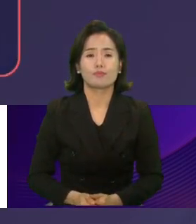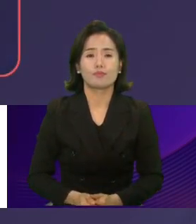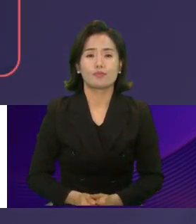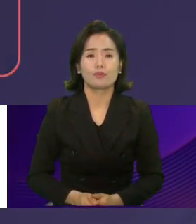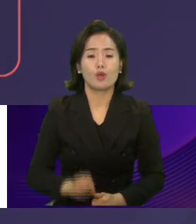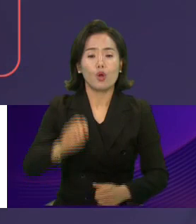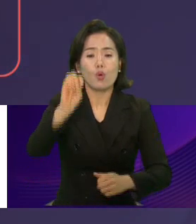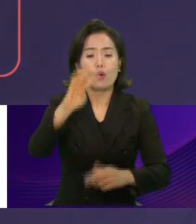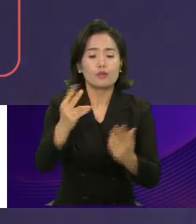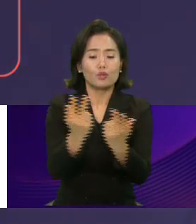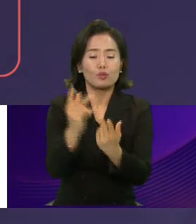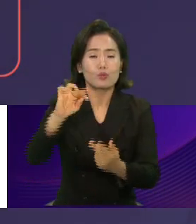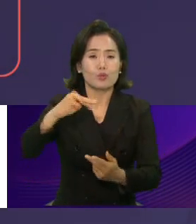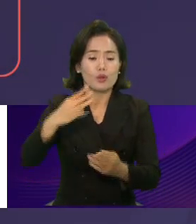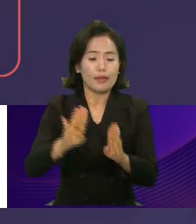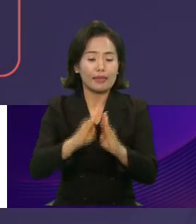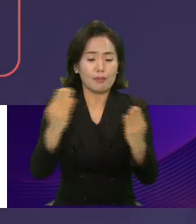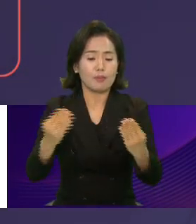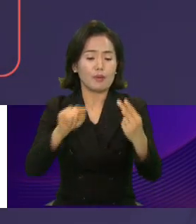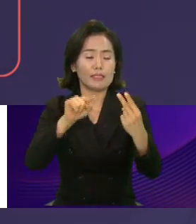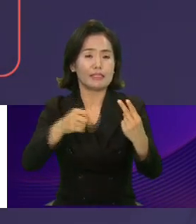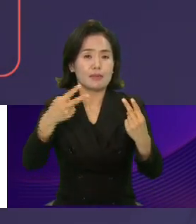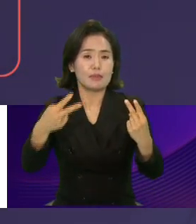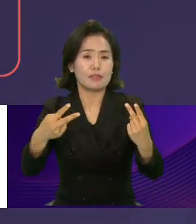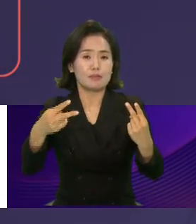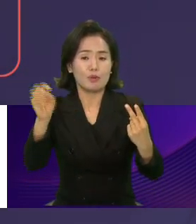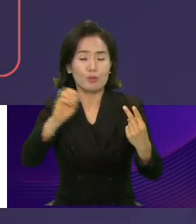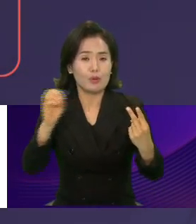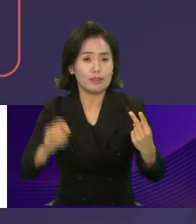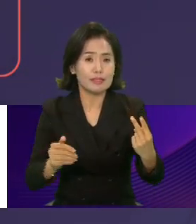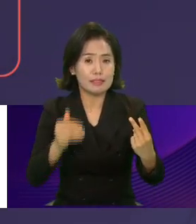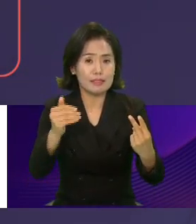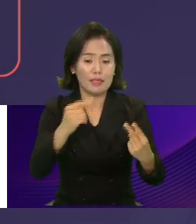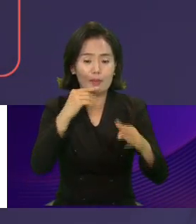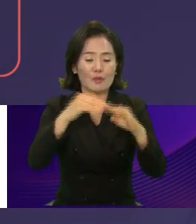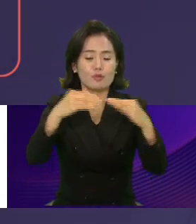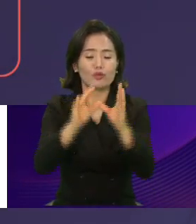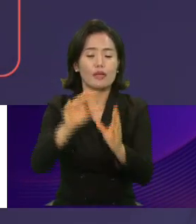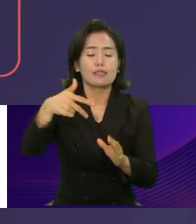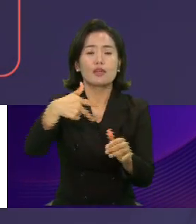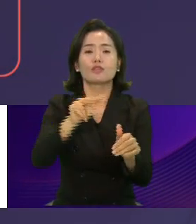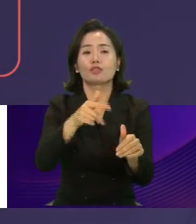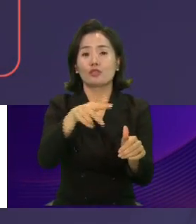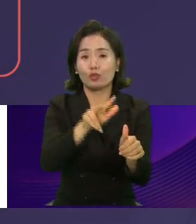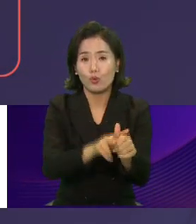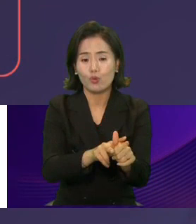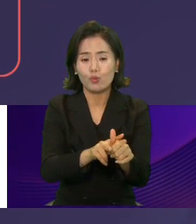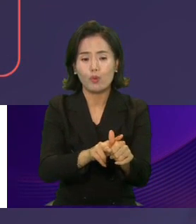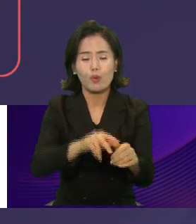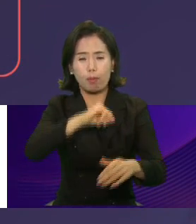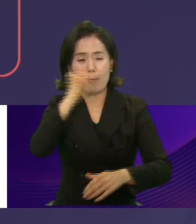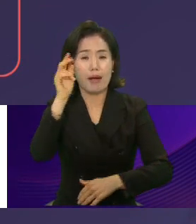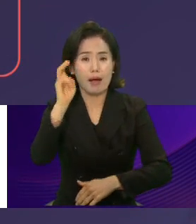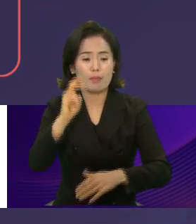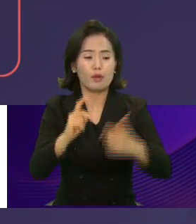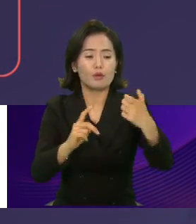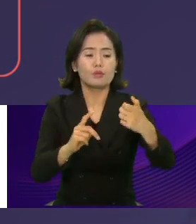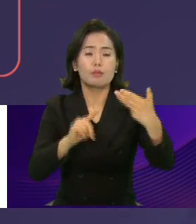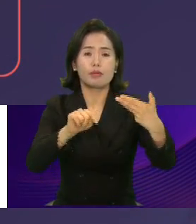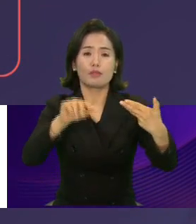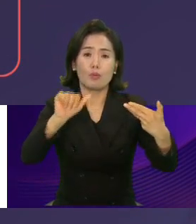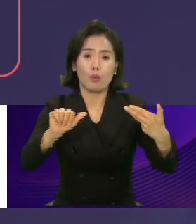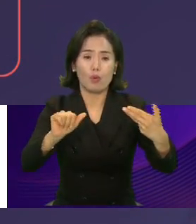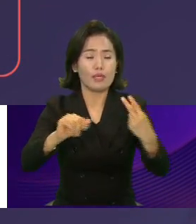이어서 광주 북구 을입니다. 개표 22.3% 진행된 가운데 더불어민주당 전진숙 후보의 당선이 유력합니다.